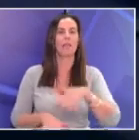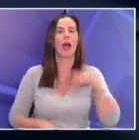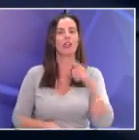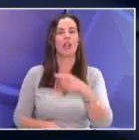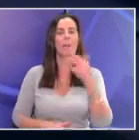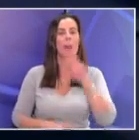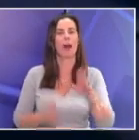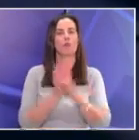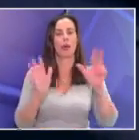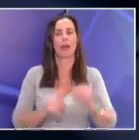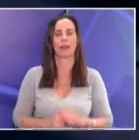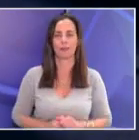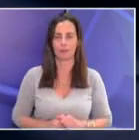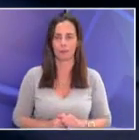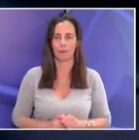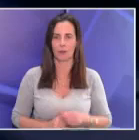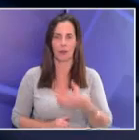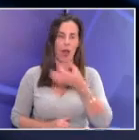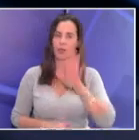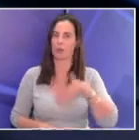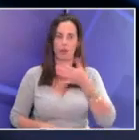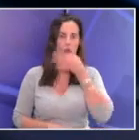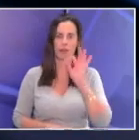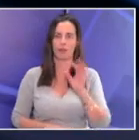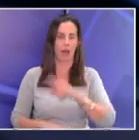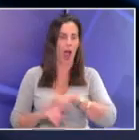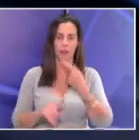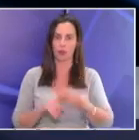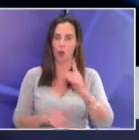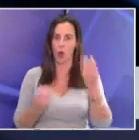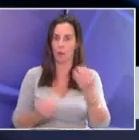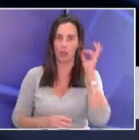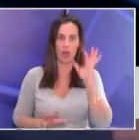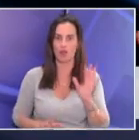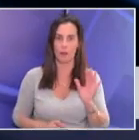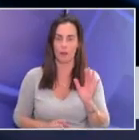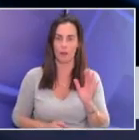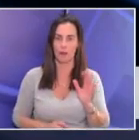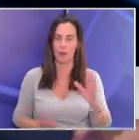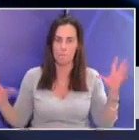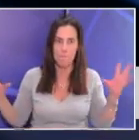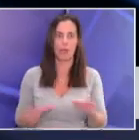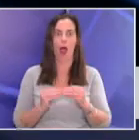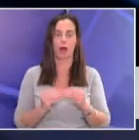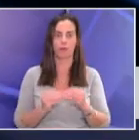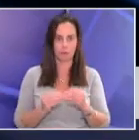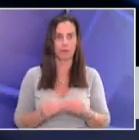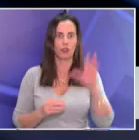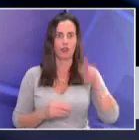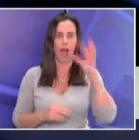היום ב-2018? תראה, הרבה יותר טוב, כי עד עכשיו לא היו הרבה נשים, בבת אחת